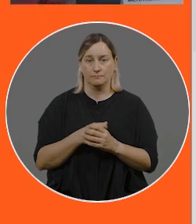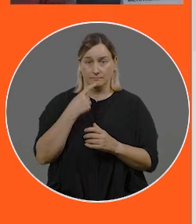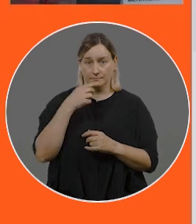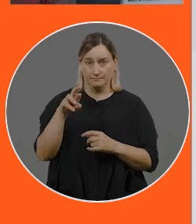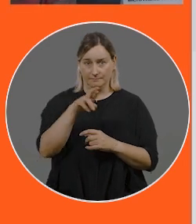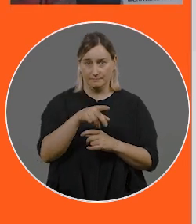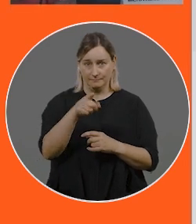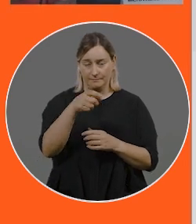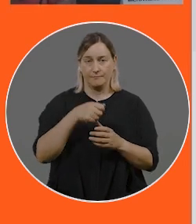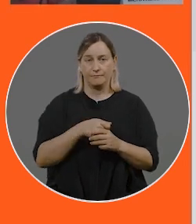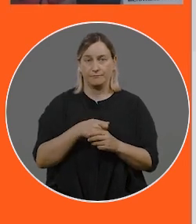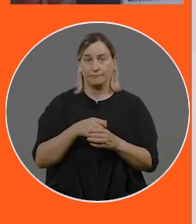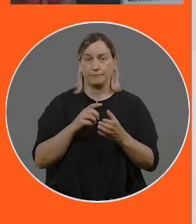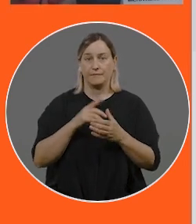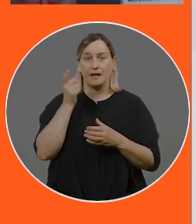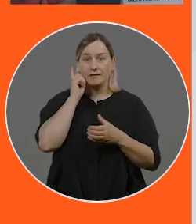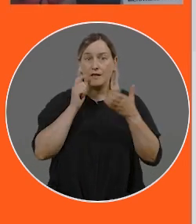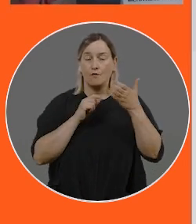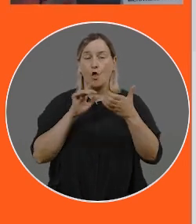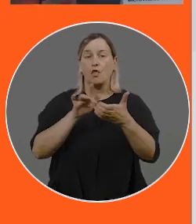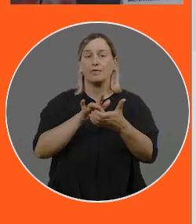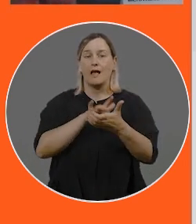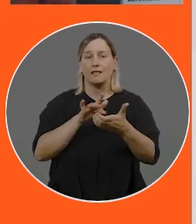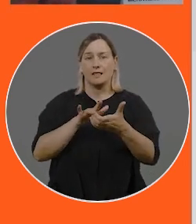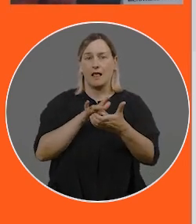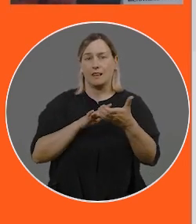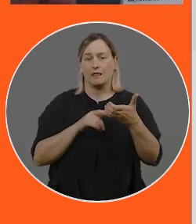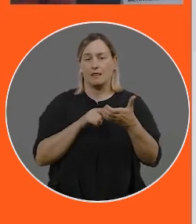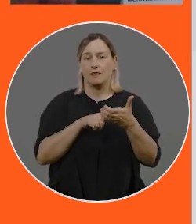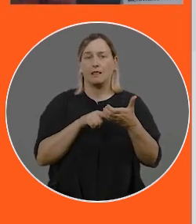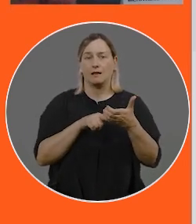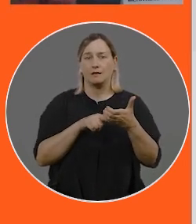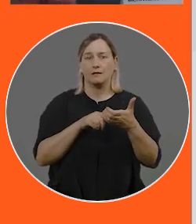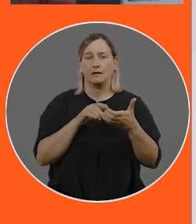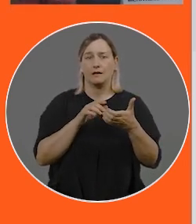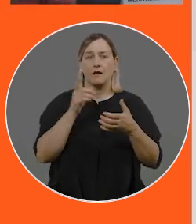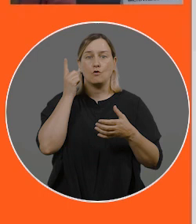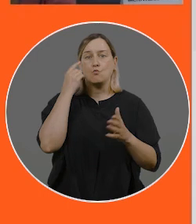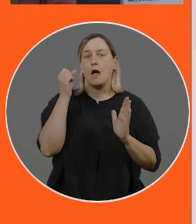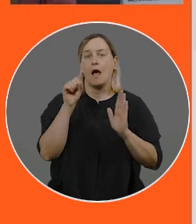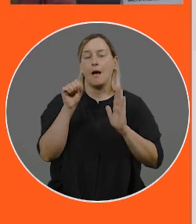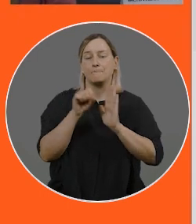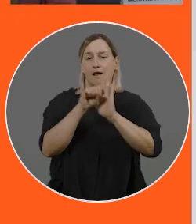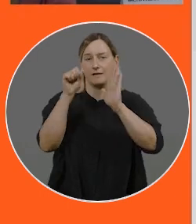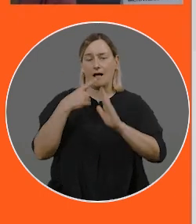És un telèfon tàctil, és un telèfon d'una marca molt coneguda.